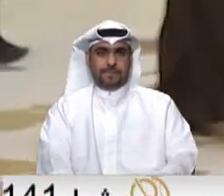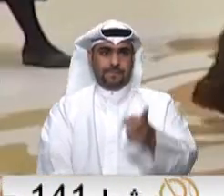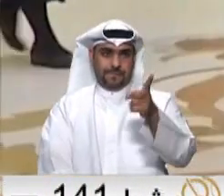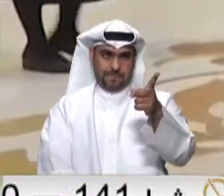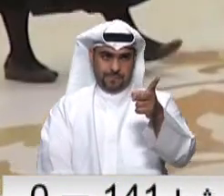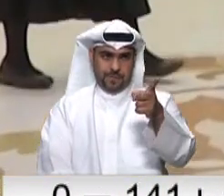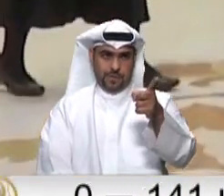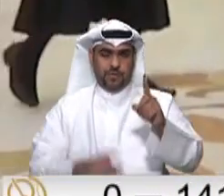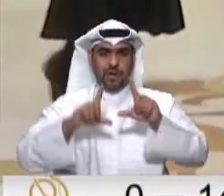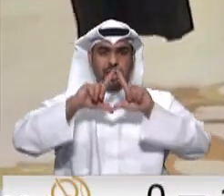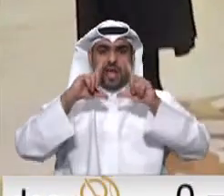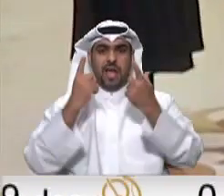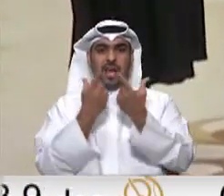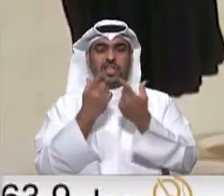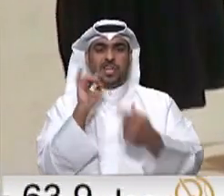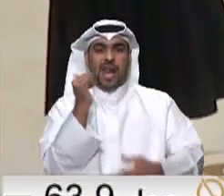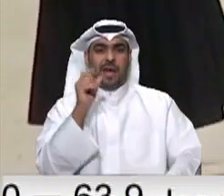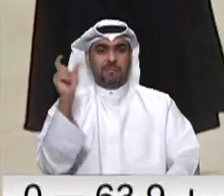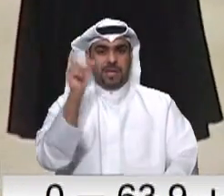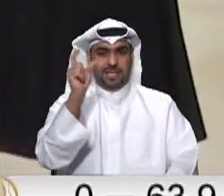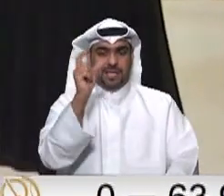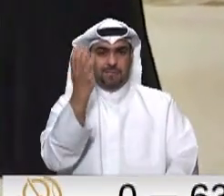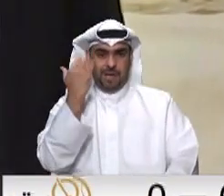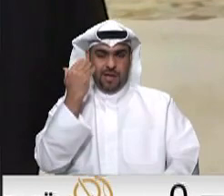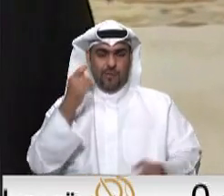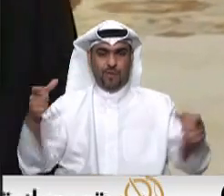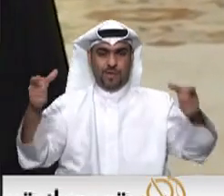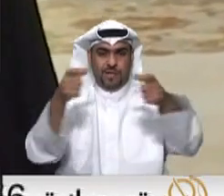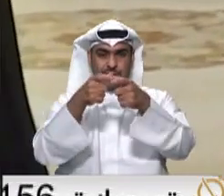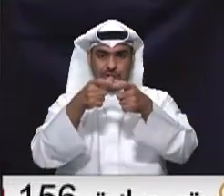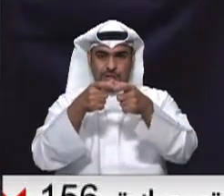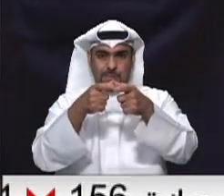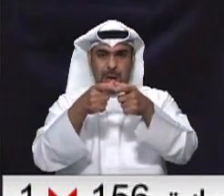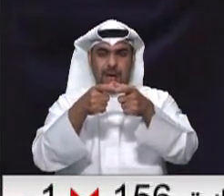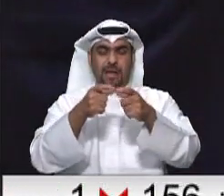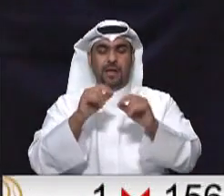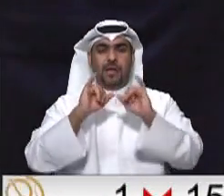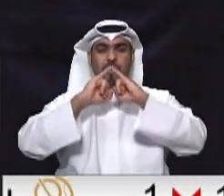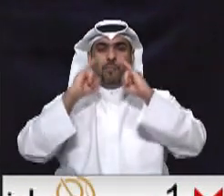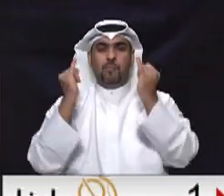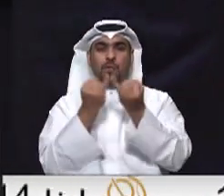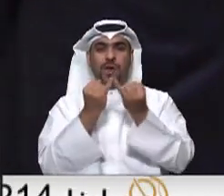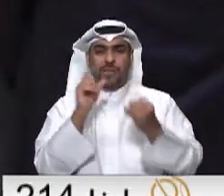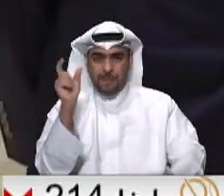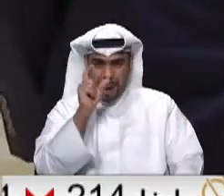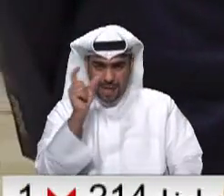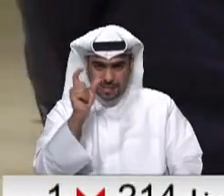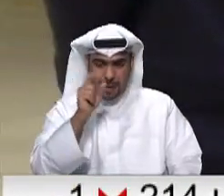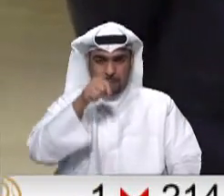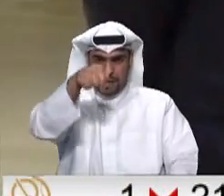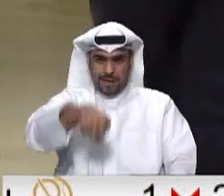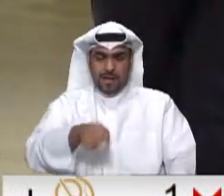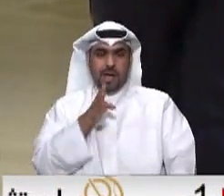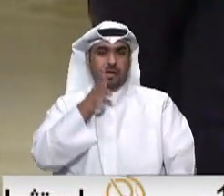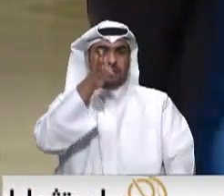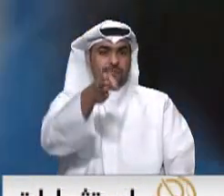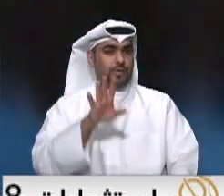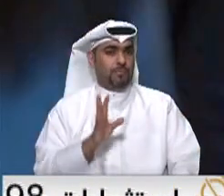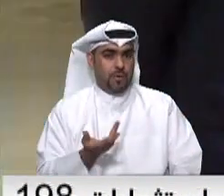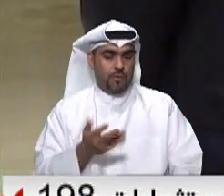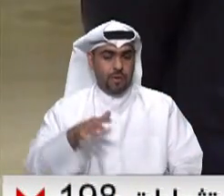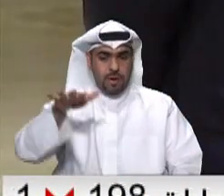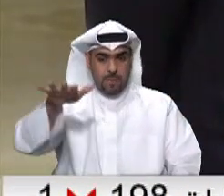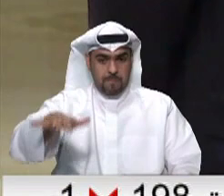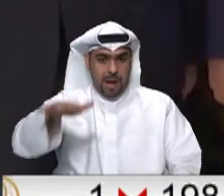جولتها الهادفة للضغط من أجل إنهاء الحرب والسماح بدخول المساعدات الإنسانية إلى قطاع غزة المحاصر، دعت اللجنة